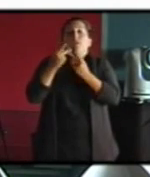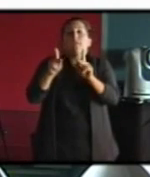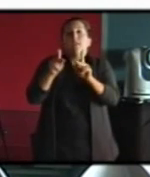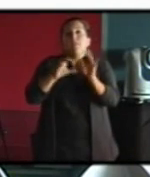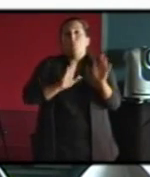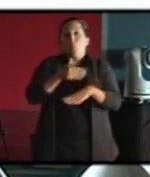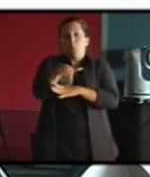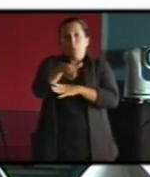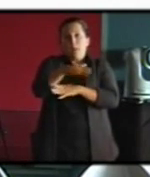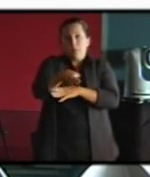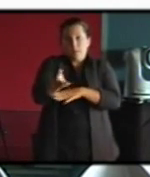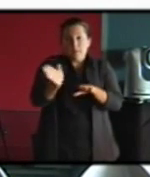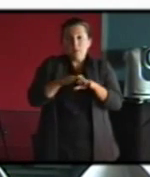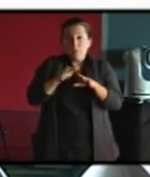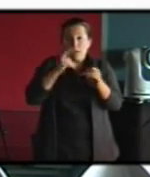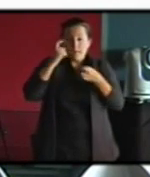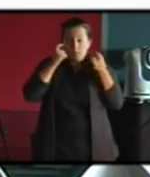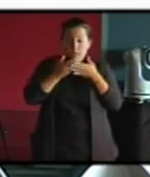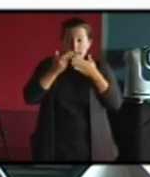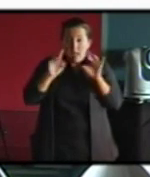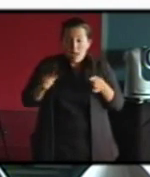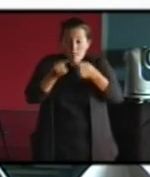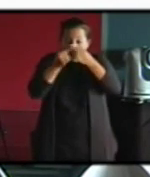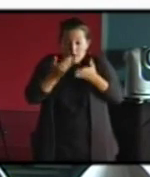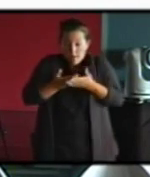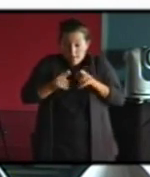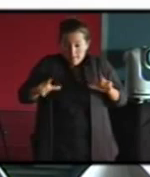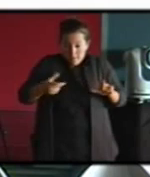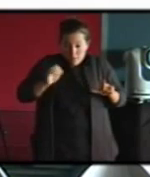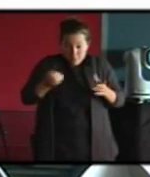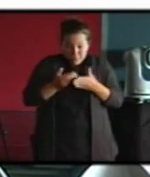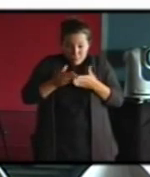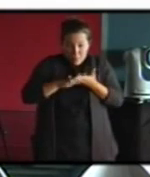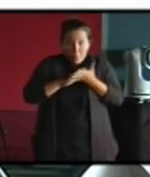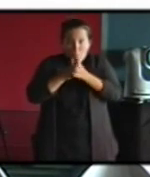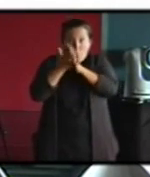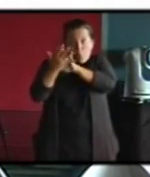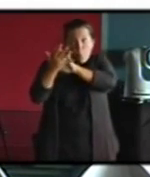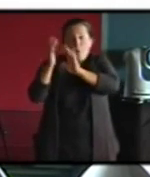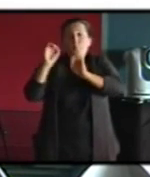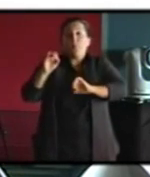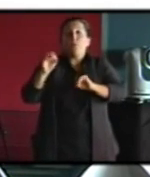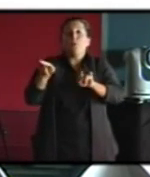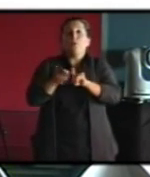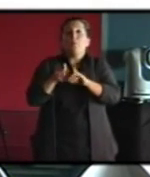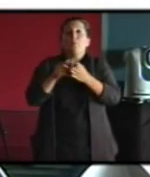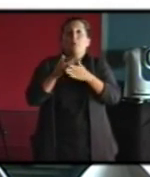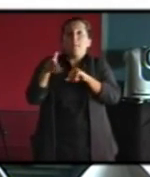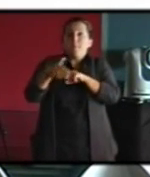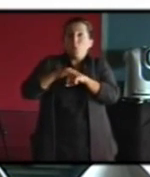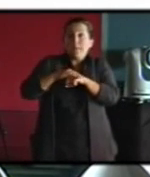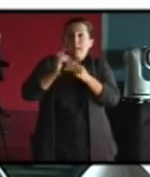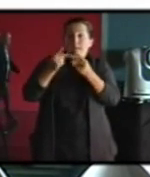travaillant sur le projet urbain de Montpellier, on se rend compte que ce territoire-là peut devenir un levier, ou en tout cas un vecteur d'une vraie